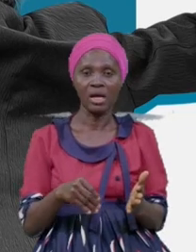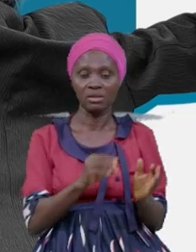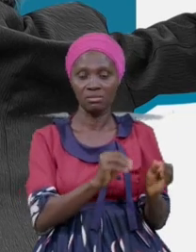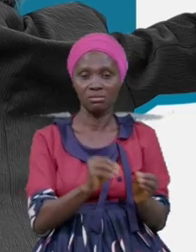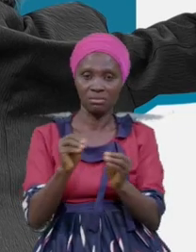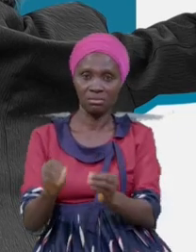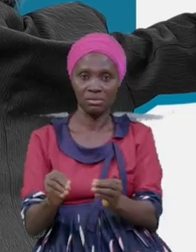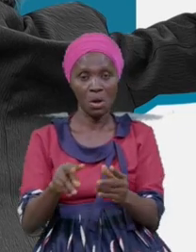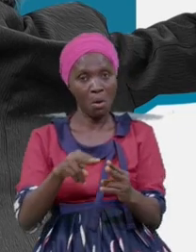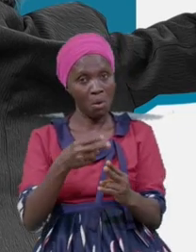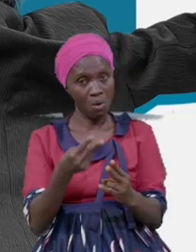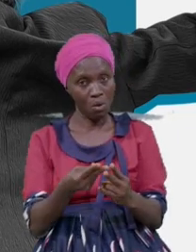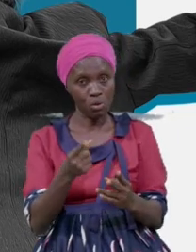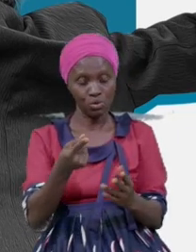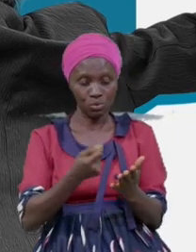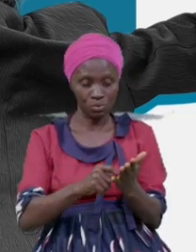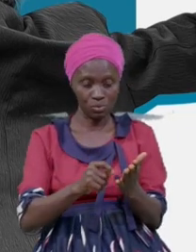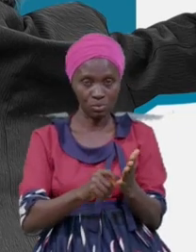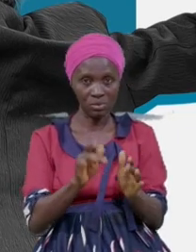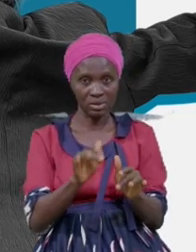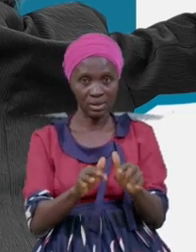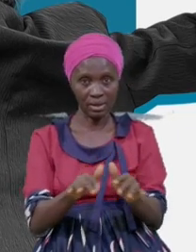formulaire s'affichera.